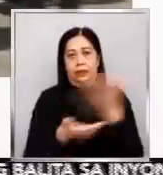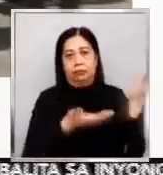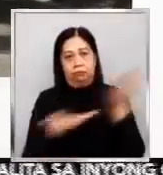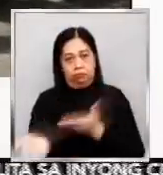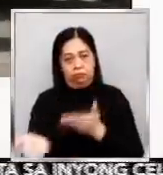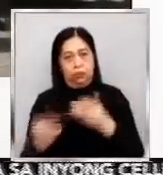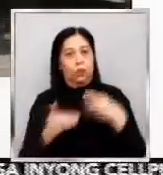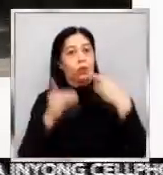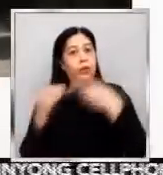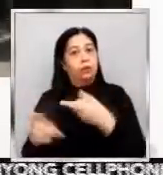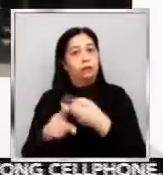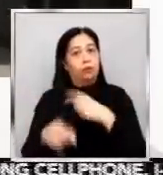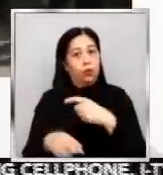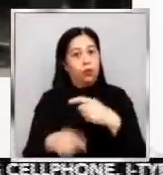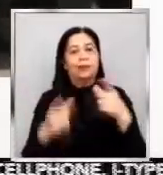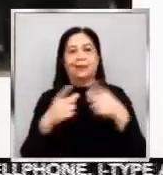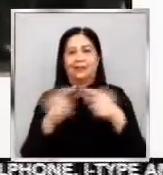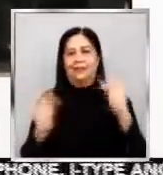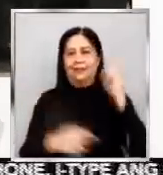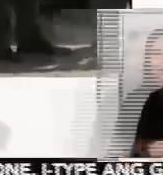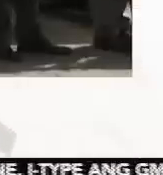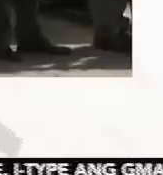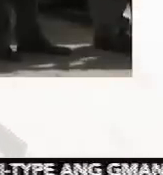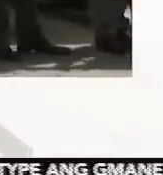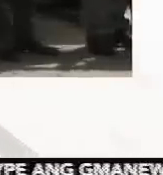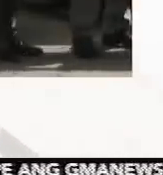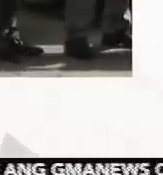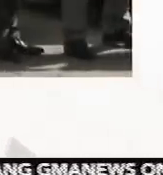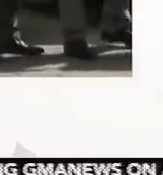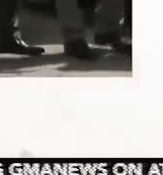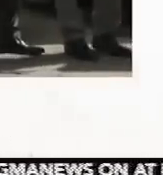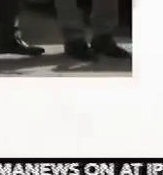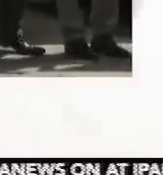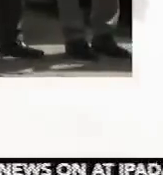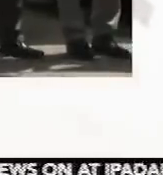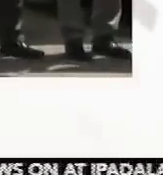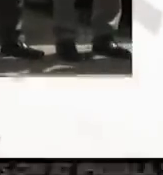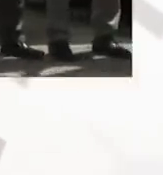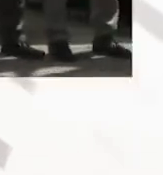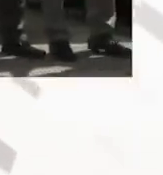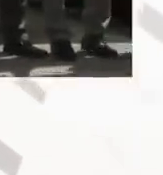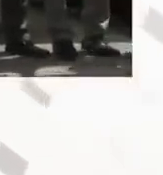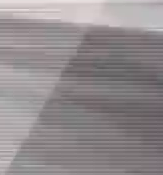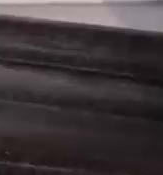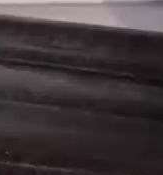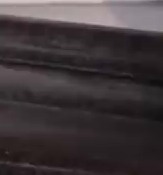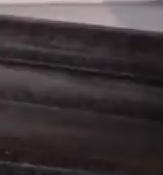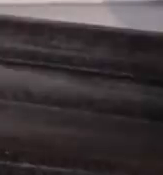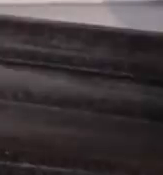ng Japanese government. Athena Imperial nakatutok, 24 oras.